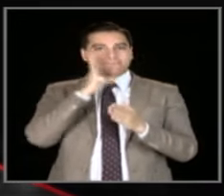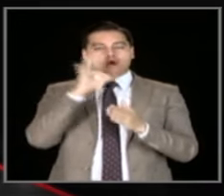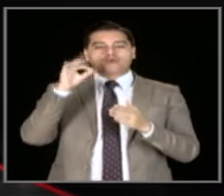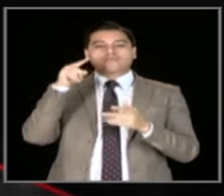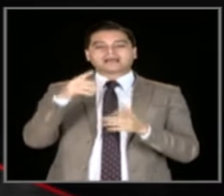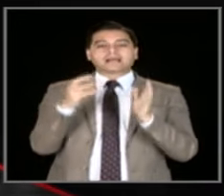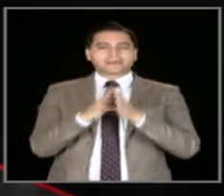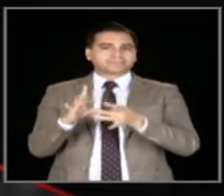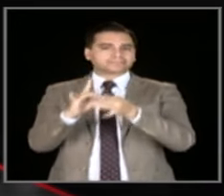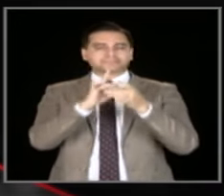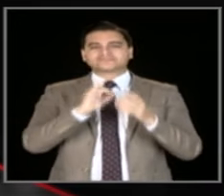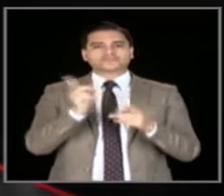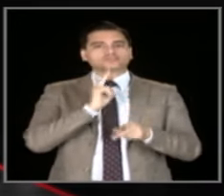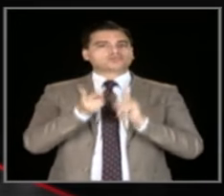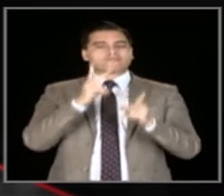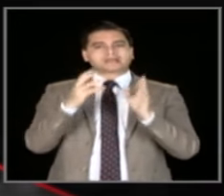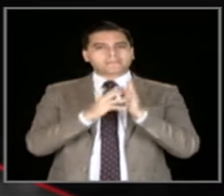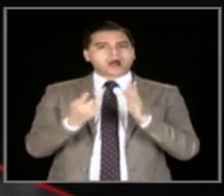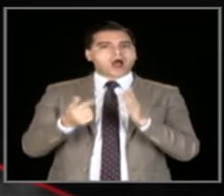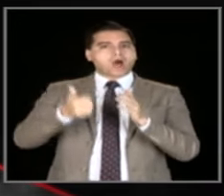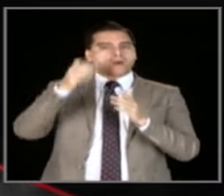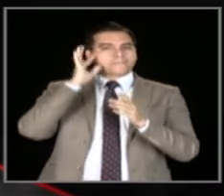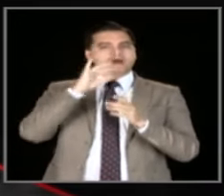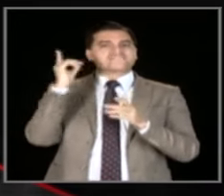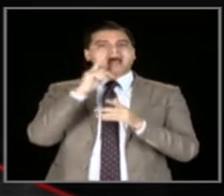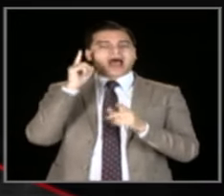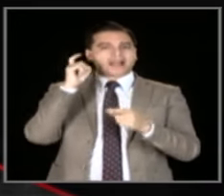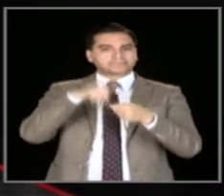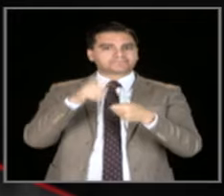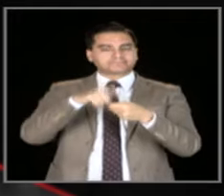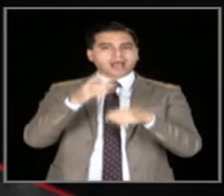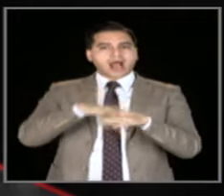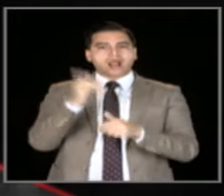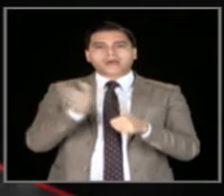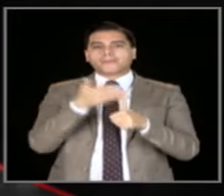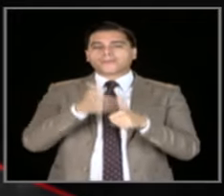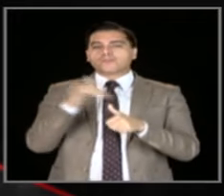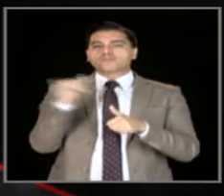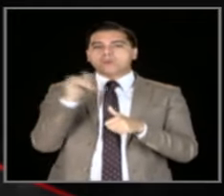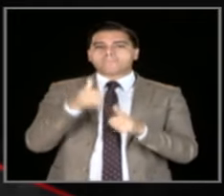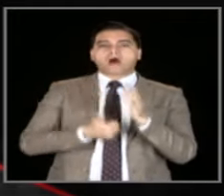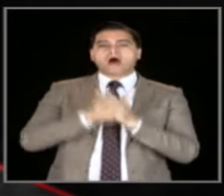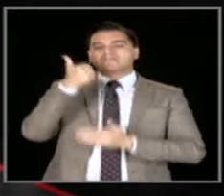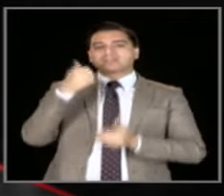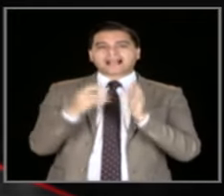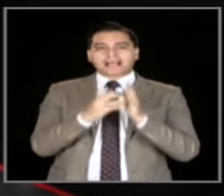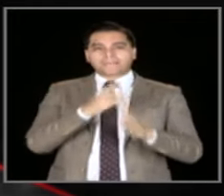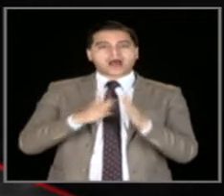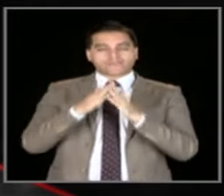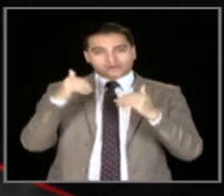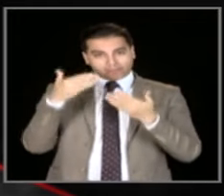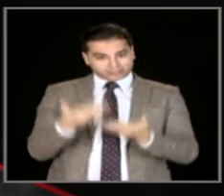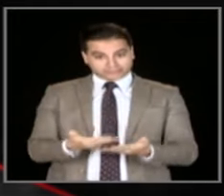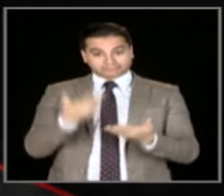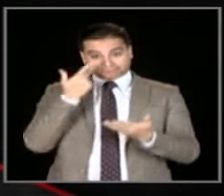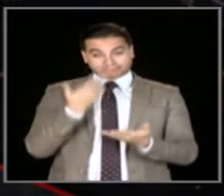المصرية، يتم تصنيفها في العديد من التصنيفات العالمية ضمن قائمة أهم وأفضل الجامعات على